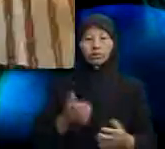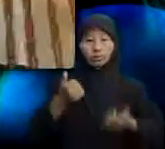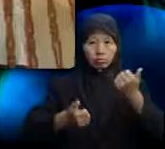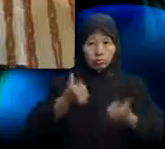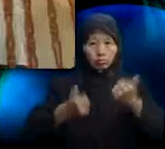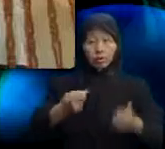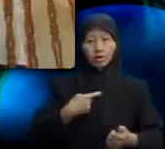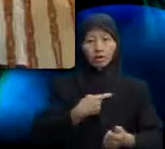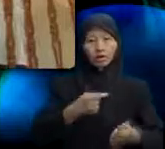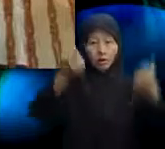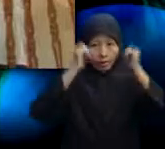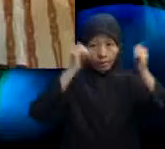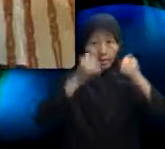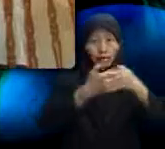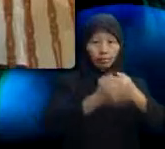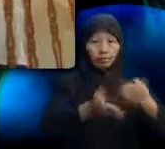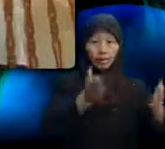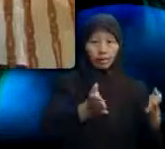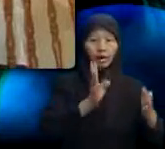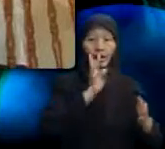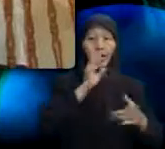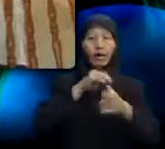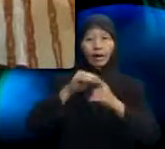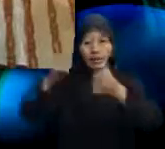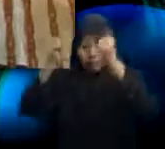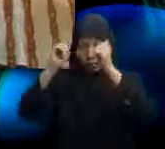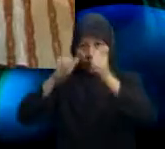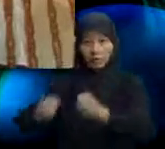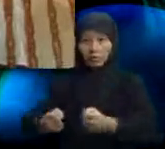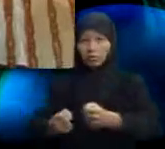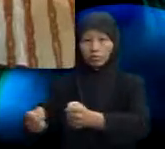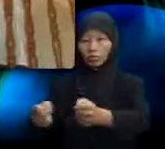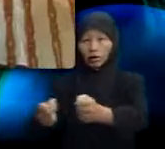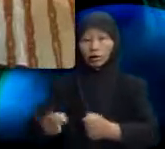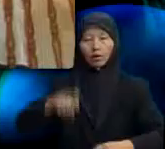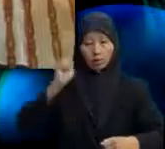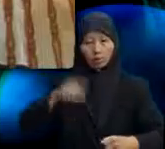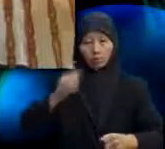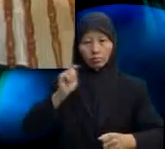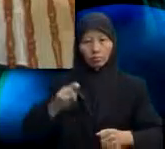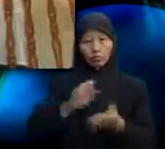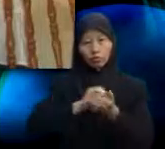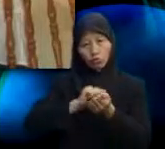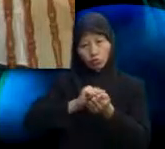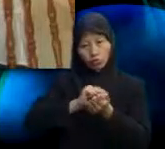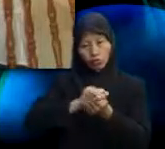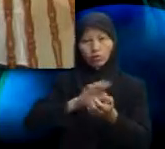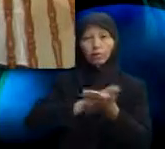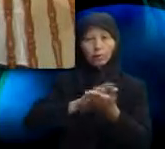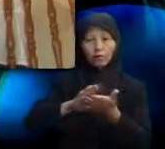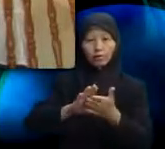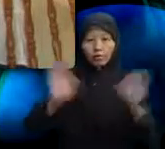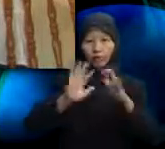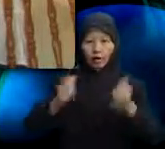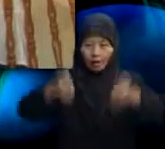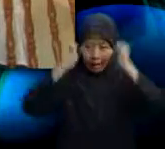sakit. Sama ada kita mandi di bilik air atau di sungai, sama sahaja, mestilah dibasuh hingga bersih.